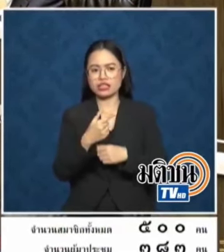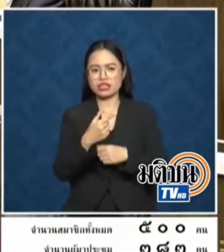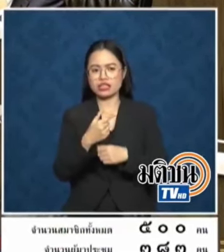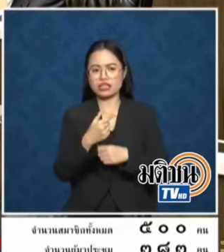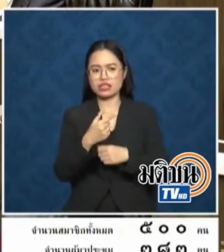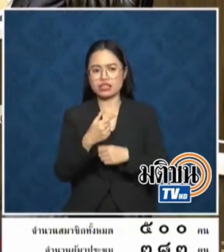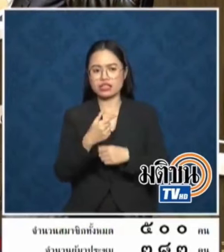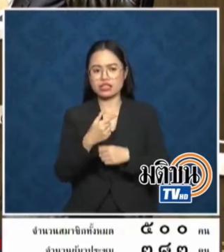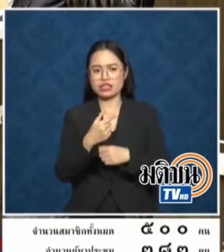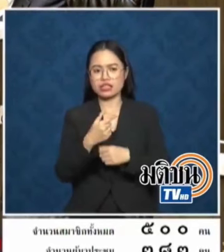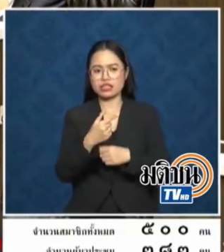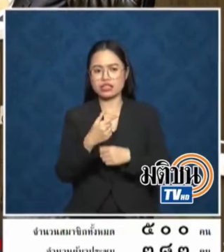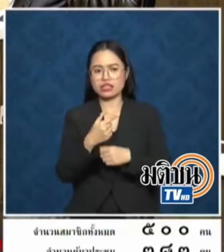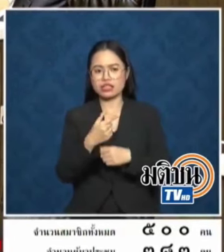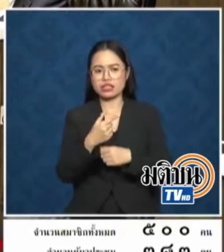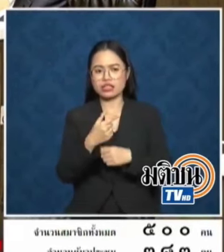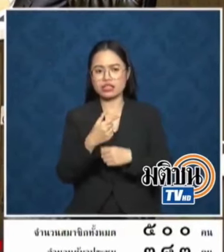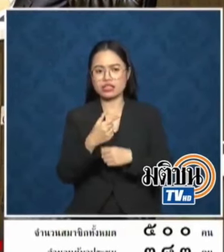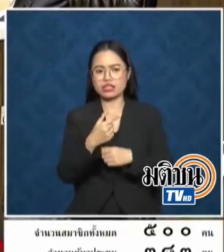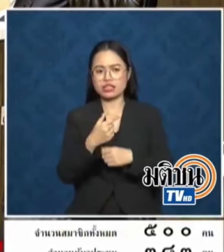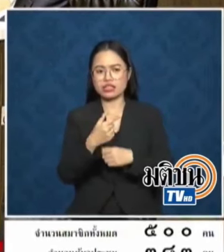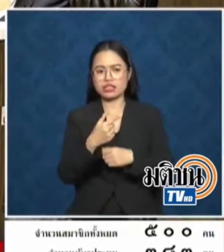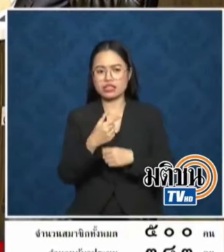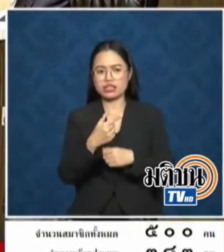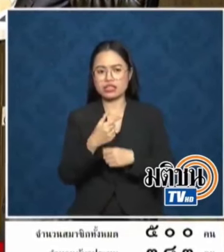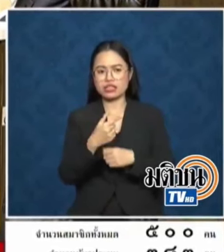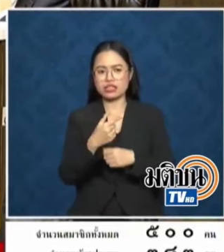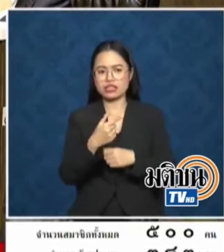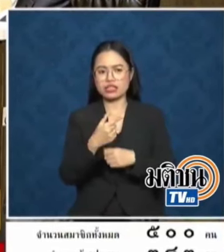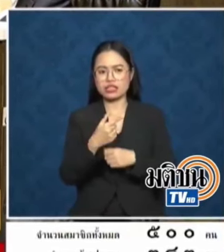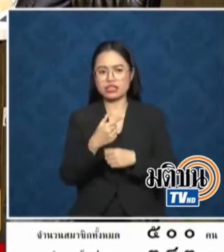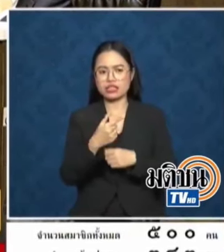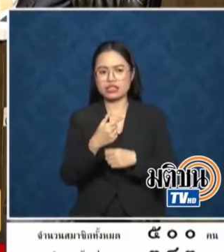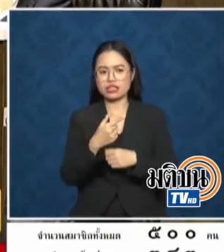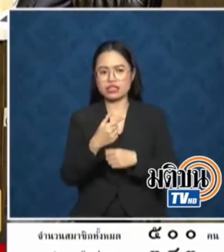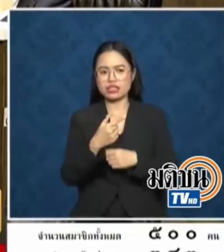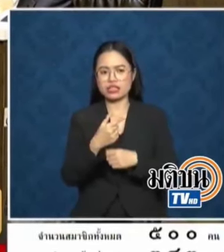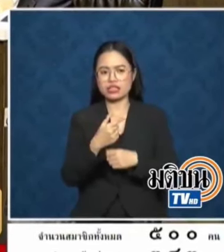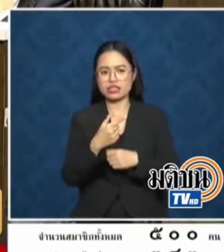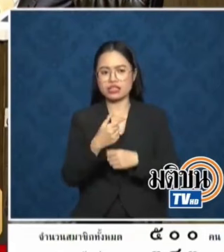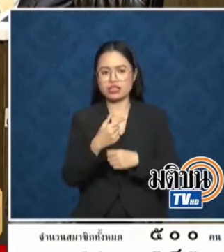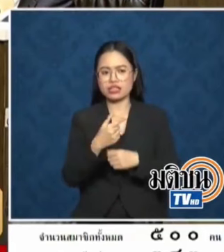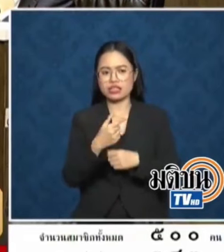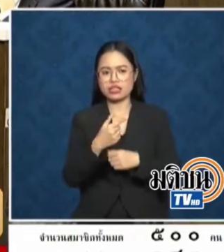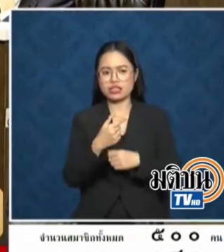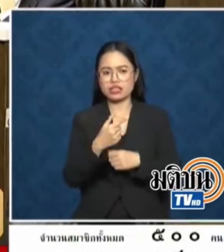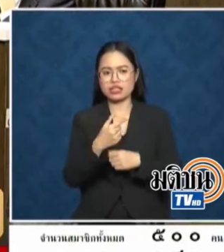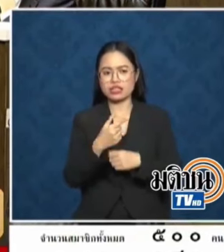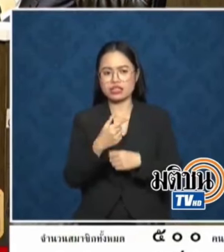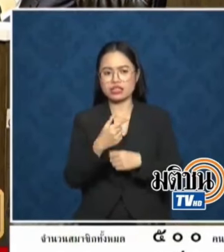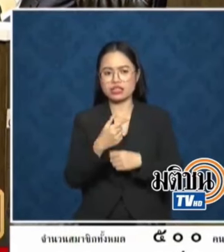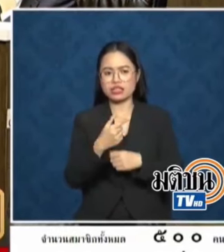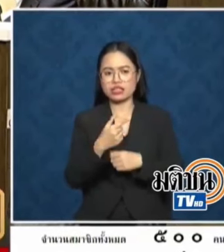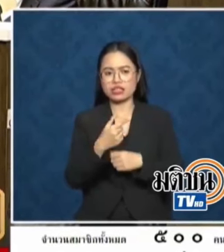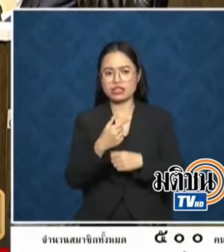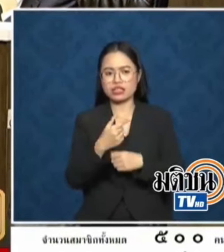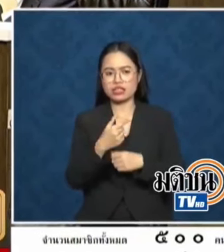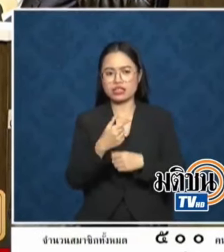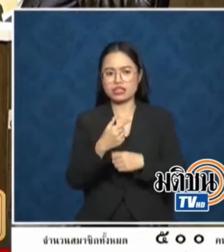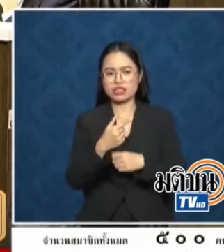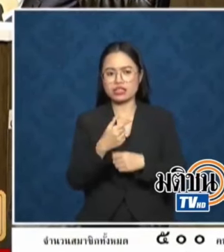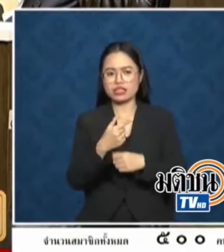ราก็เสียใจนะครับปัญหาประชาชนฝากพวกเรามากันเยอะแล้วผมฝากจริงๆเรื่องที่ถามเป็นเรื่องช้างป่าเนี่ยเป็นปัญหาประชาชนครับคนเดือดร้อนหลายๆท่านถ